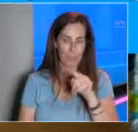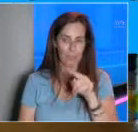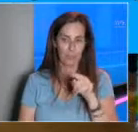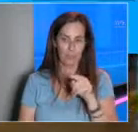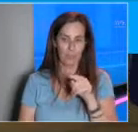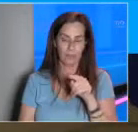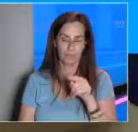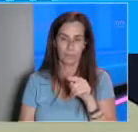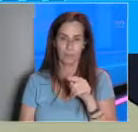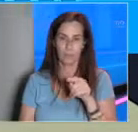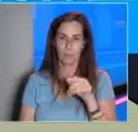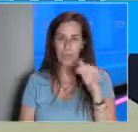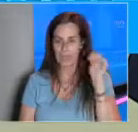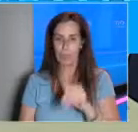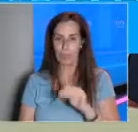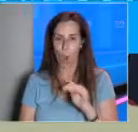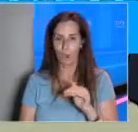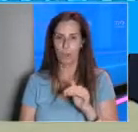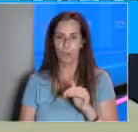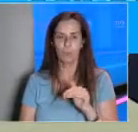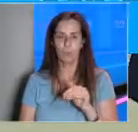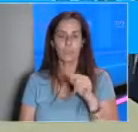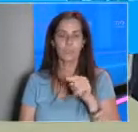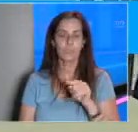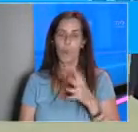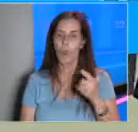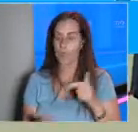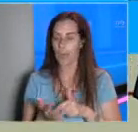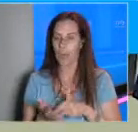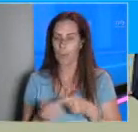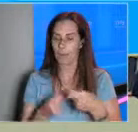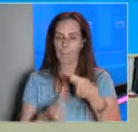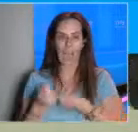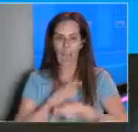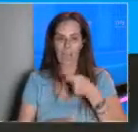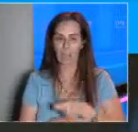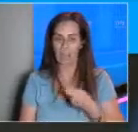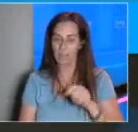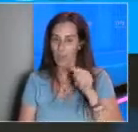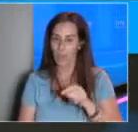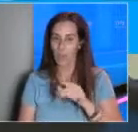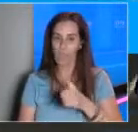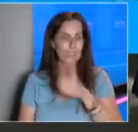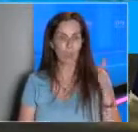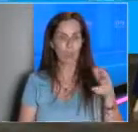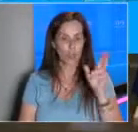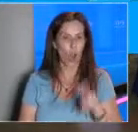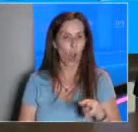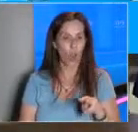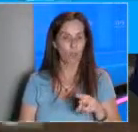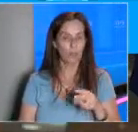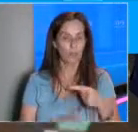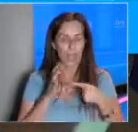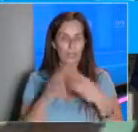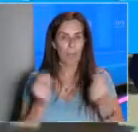ייפול מבחינתו חלילה יום אחד, זה כנראה באמת בהיבט הכלכלי. ודווקא שם אולי השמאל יכול היה